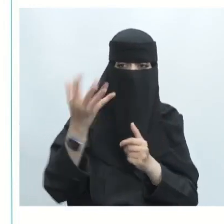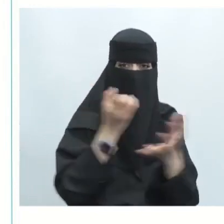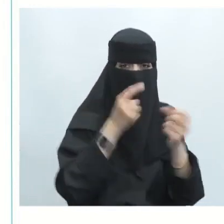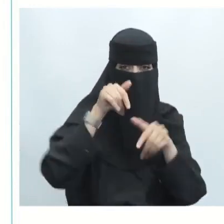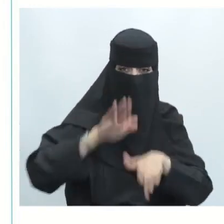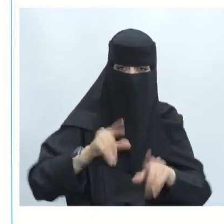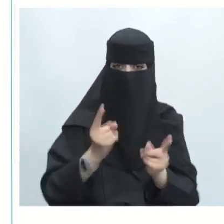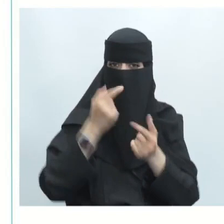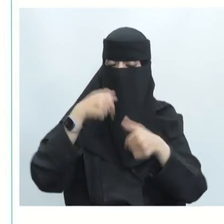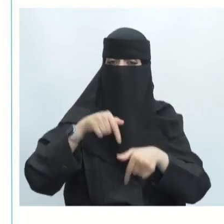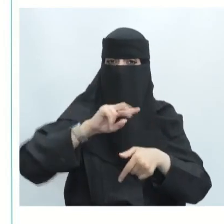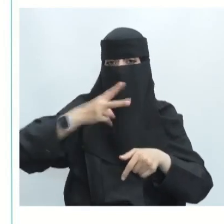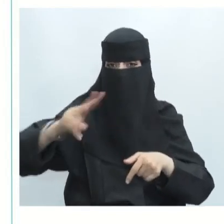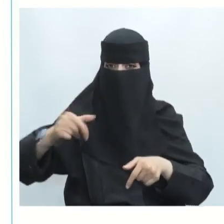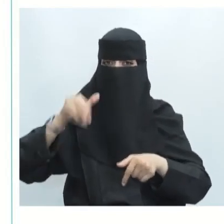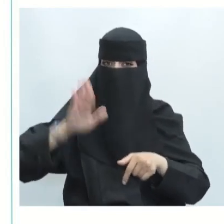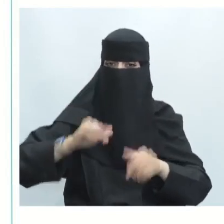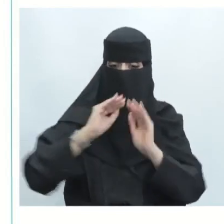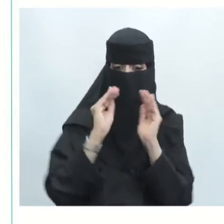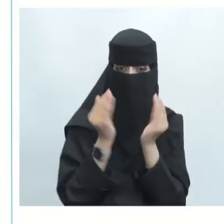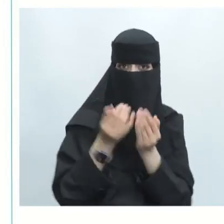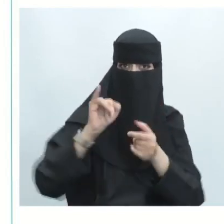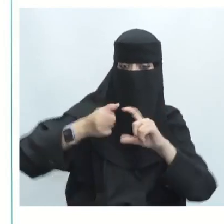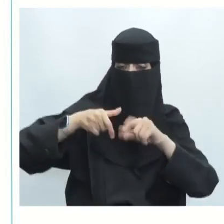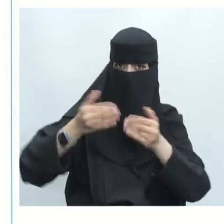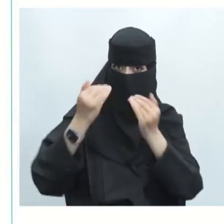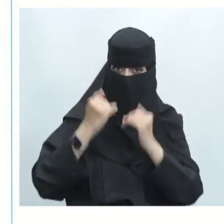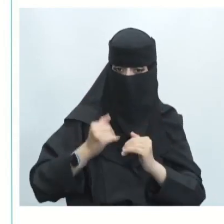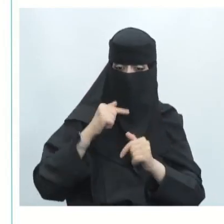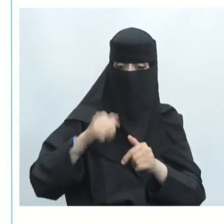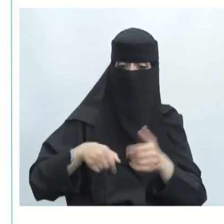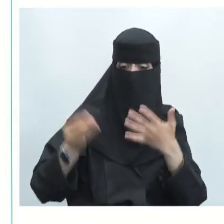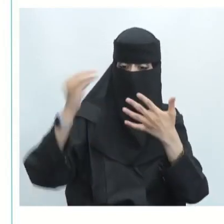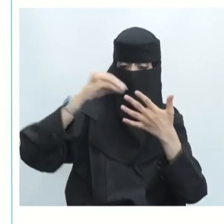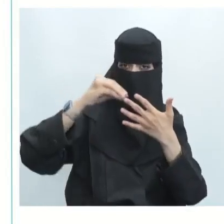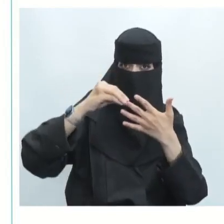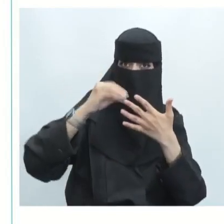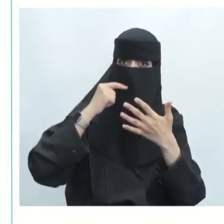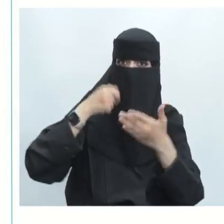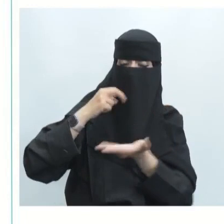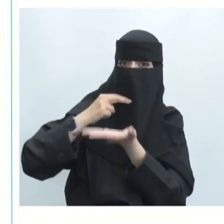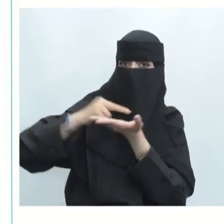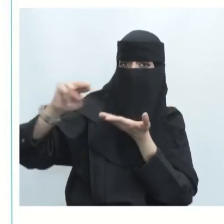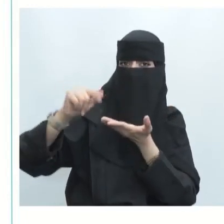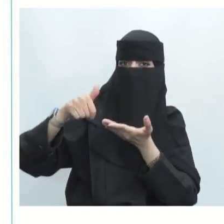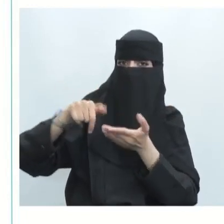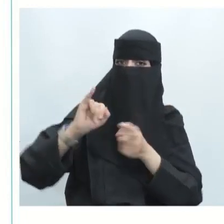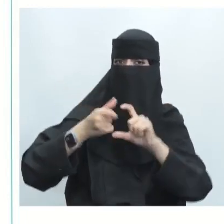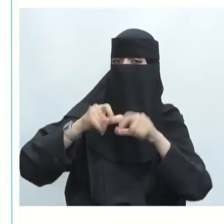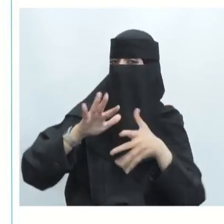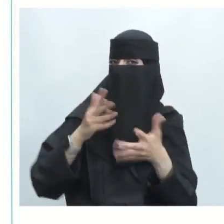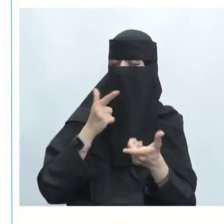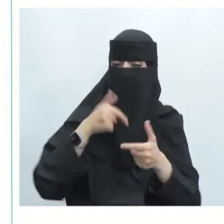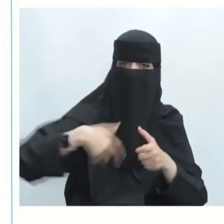في المنظمه اذا داخل محيط هذه المنظمه والشركه الخطوه الثالثه رسالتنا او رساله المنظمه